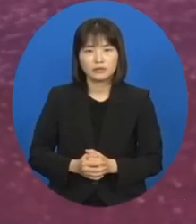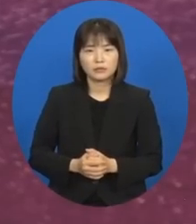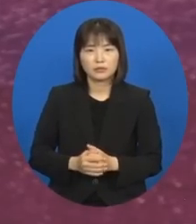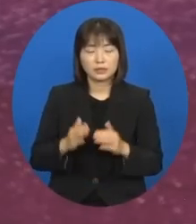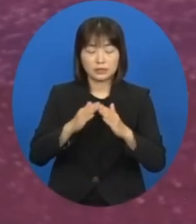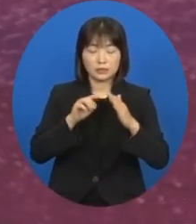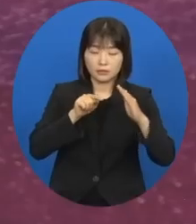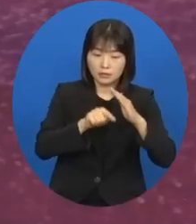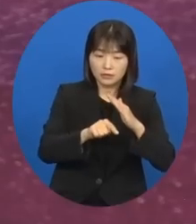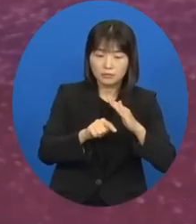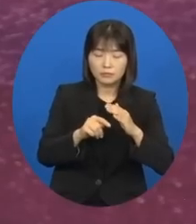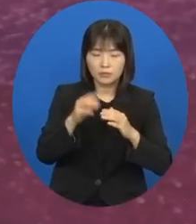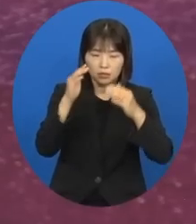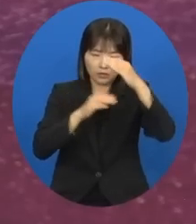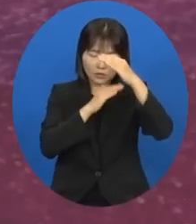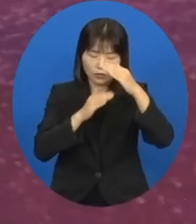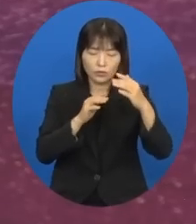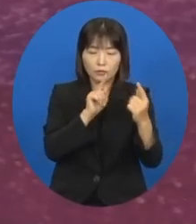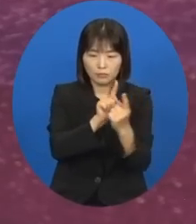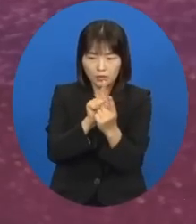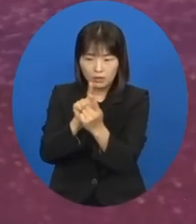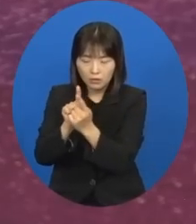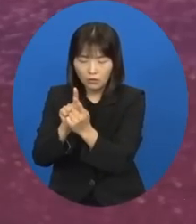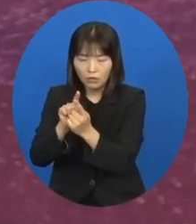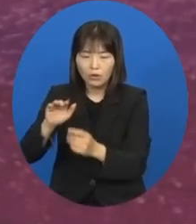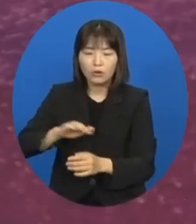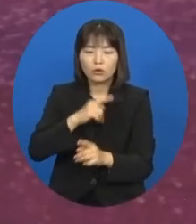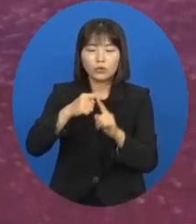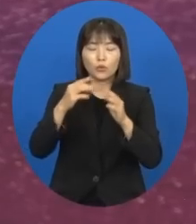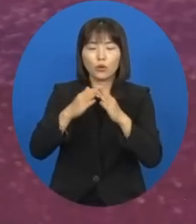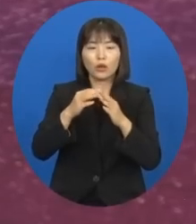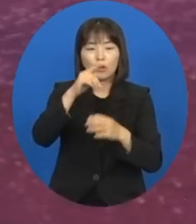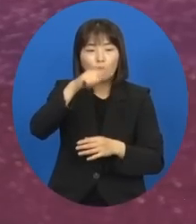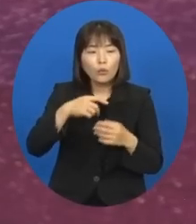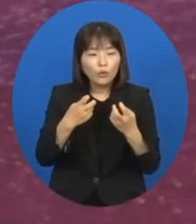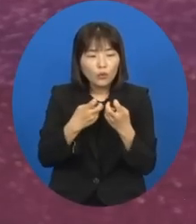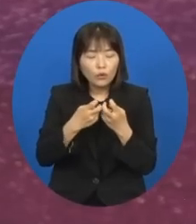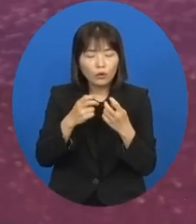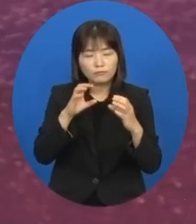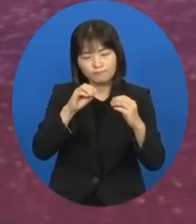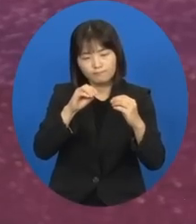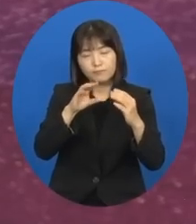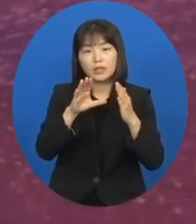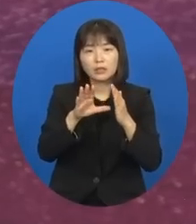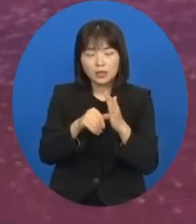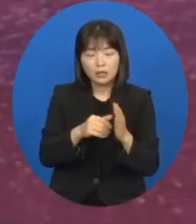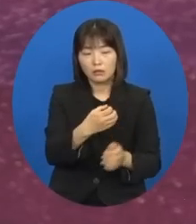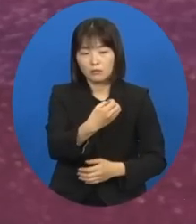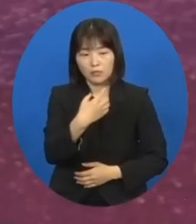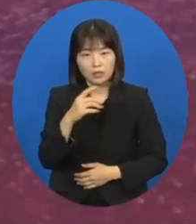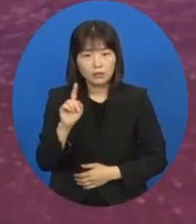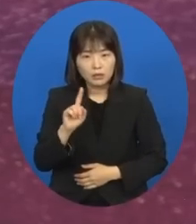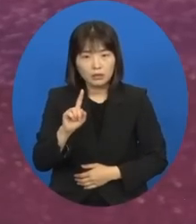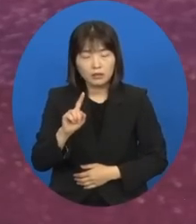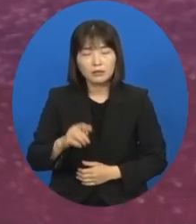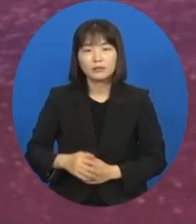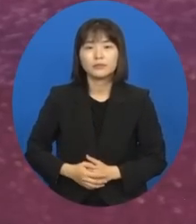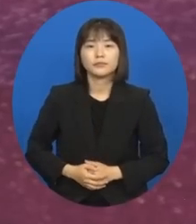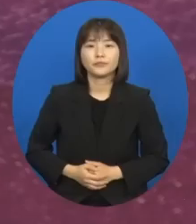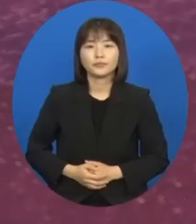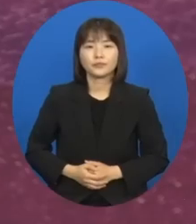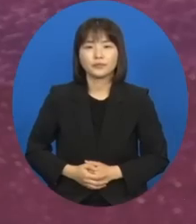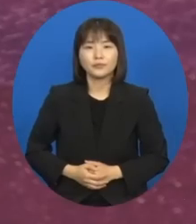심방을 하고 성도님들을 만나고 우리 교회를 어떻게 오셨느냐 이런 이야기를 나눌 때 이런 이야기들을 하세요